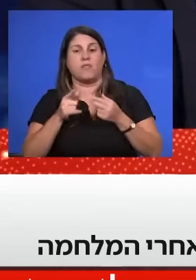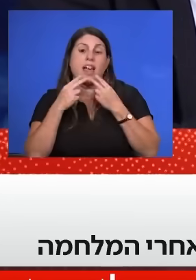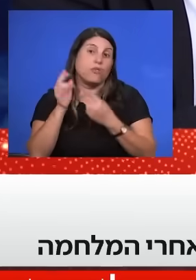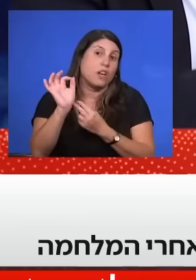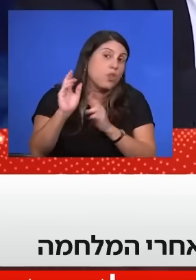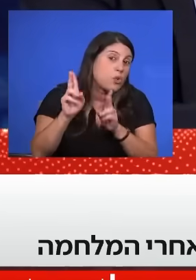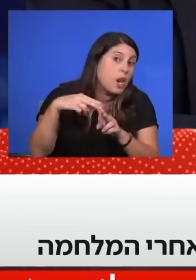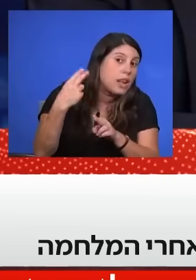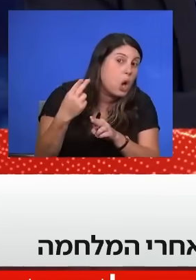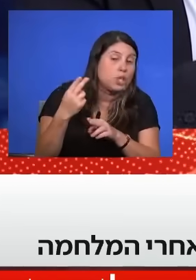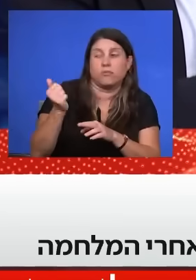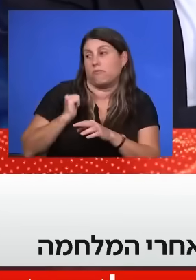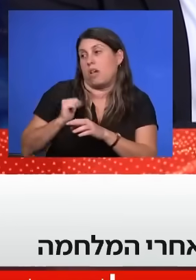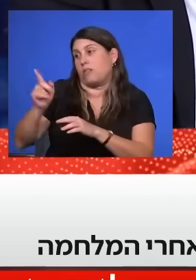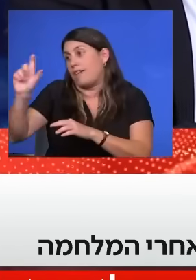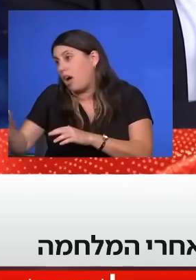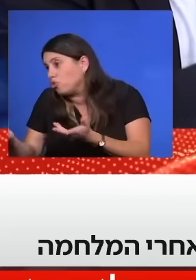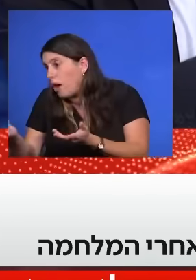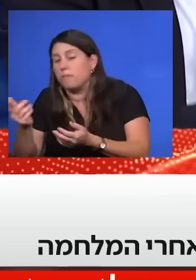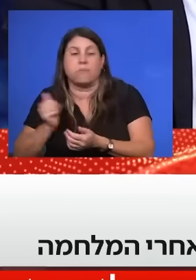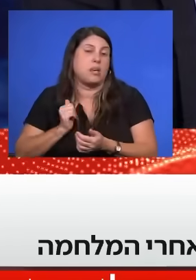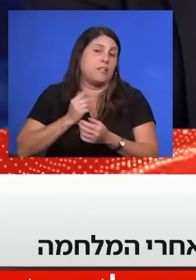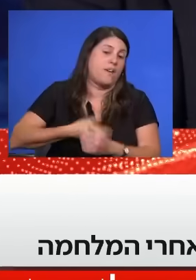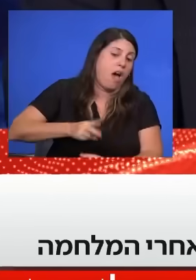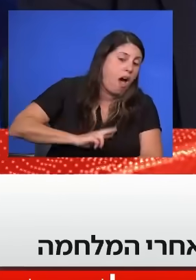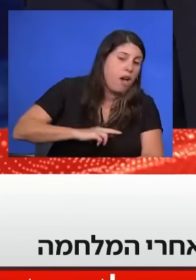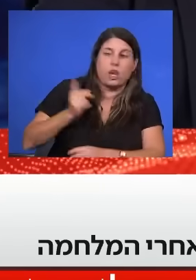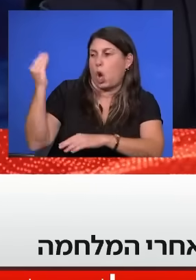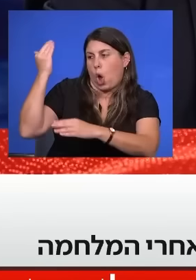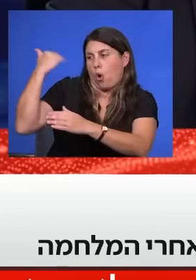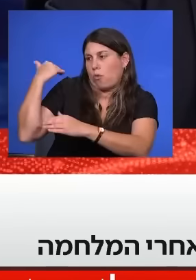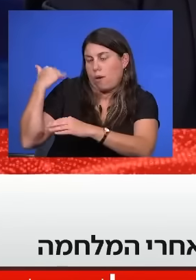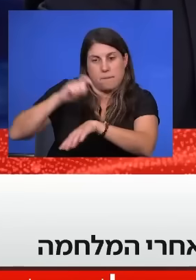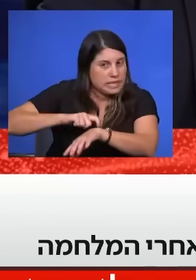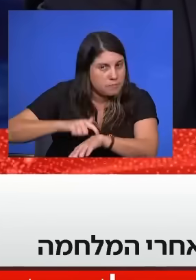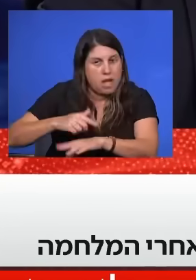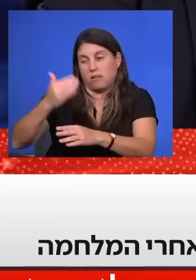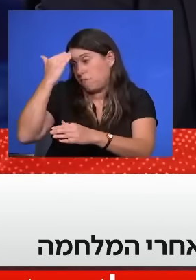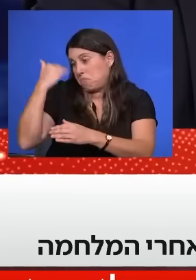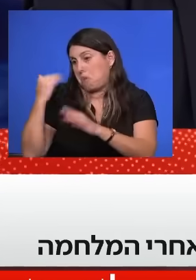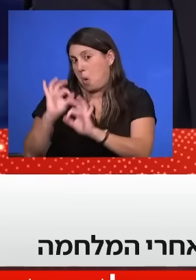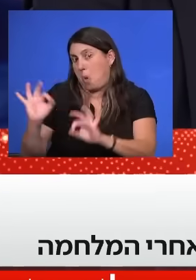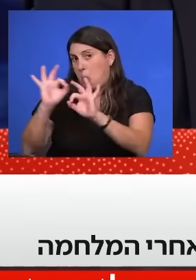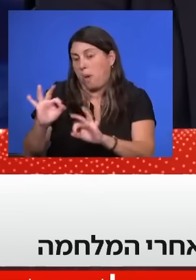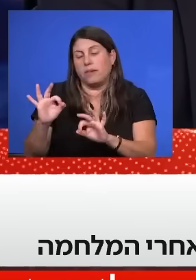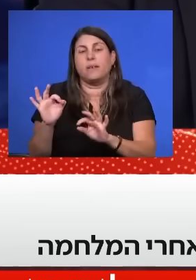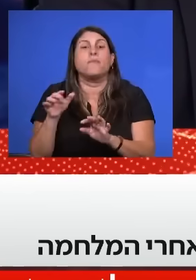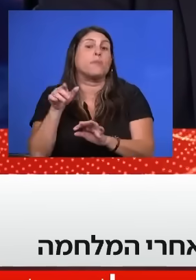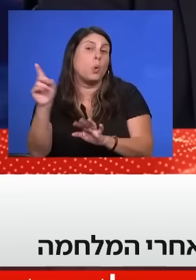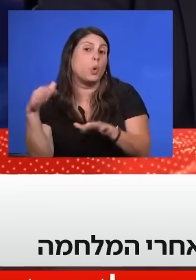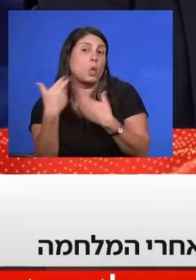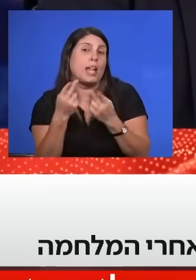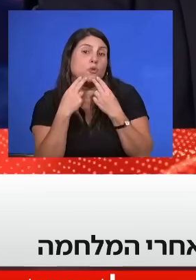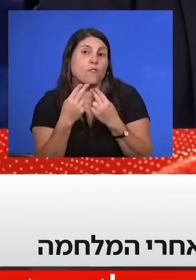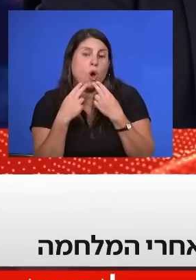הצבא אשם, הצבא אחראי, לא התריעו בזמן, לא אמרו לי כלום, וכן הלאה. זאת אומרת, זה שאומר שהוא ייתן תשובות עדיין לא אומר, כמו